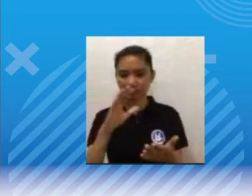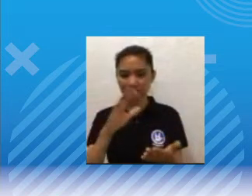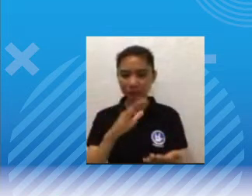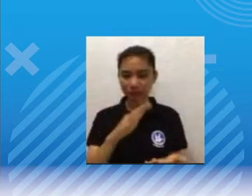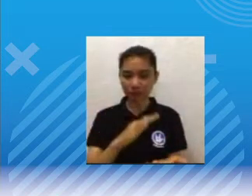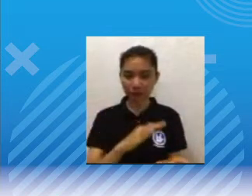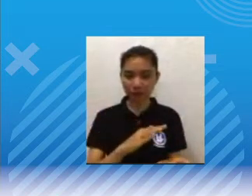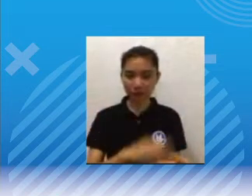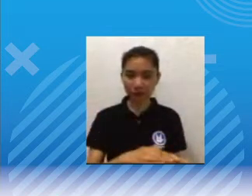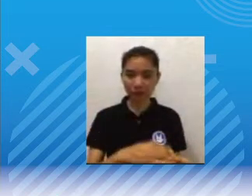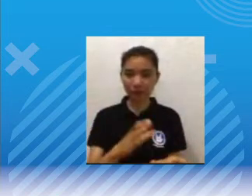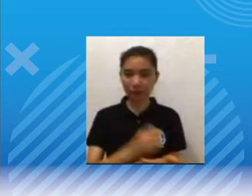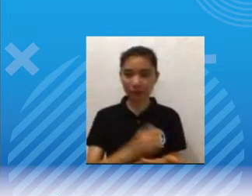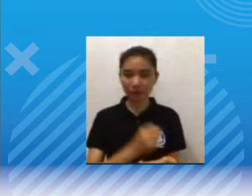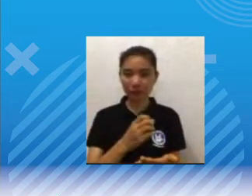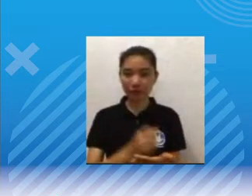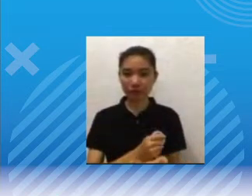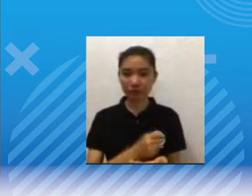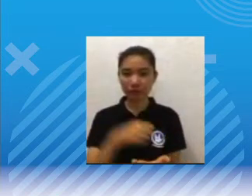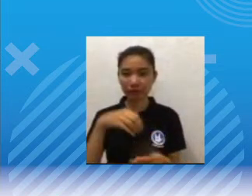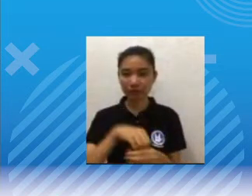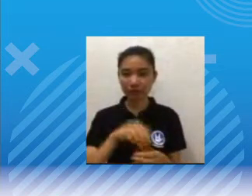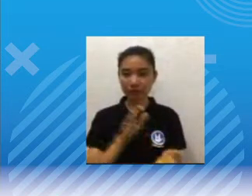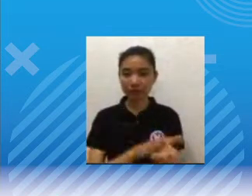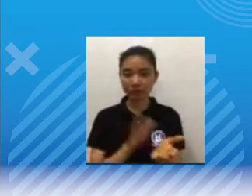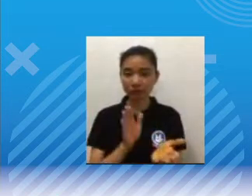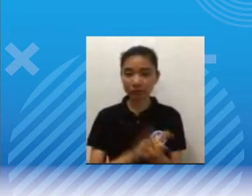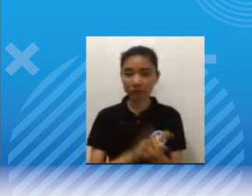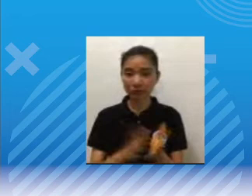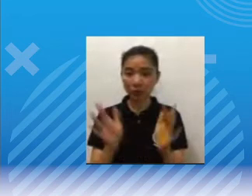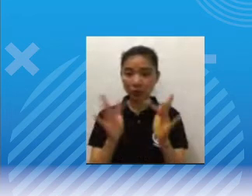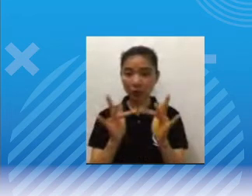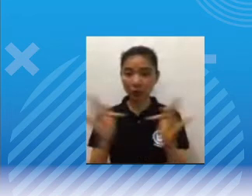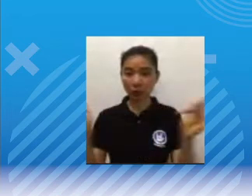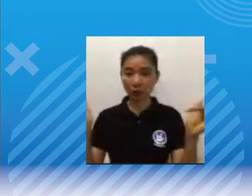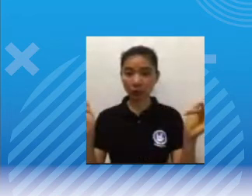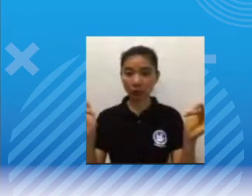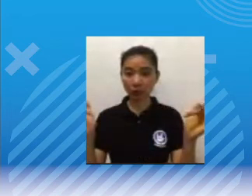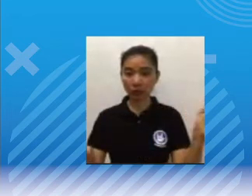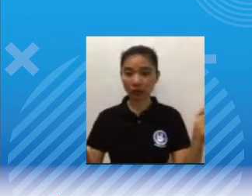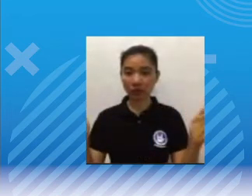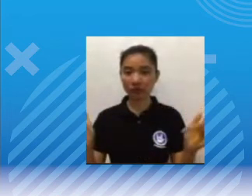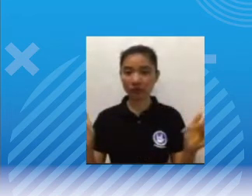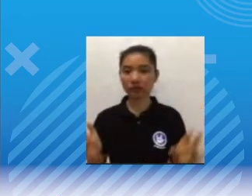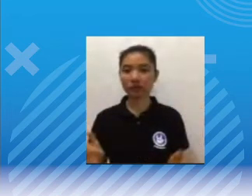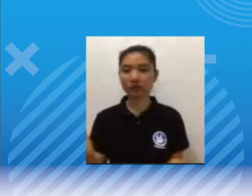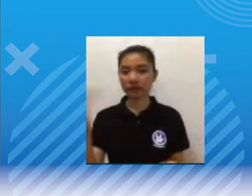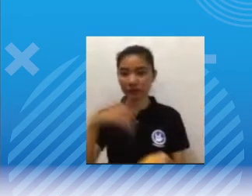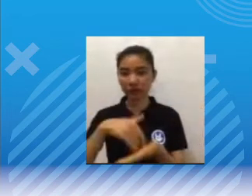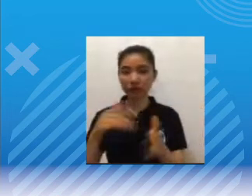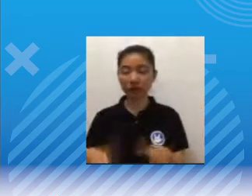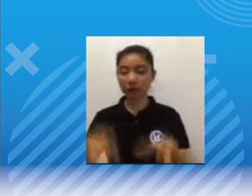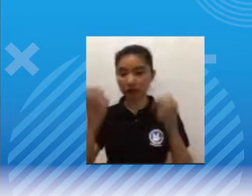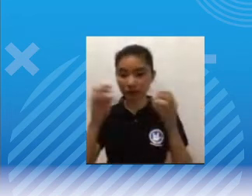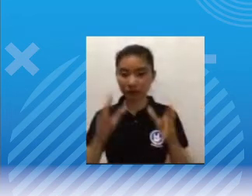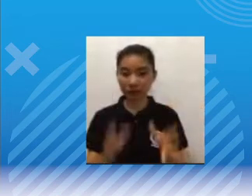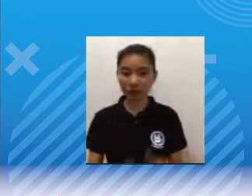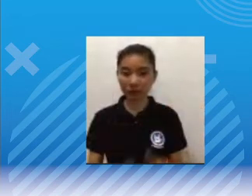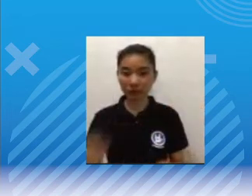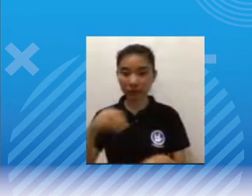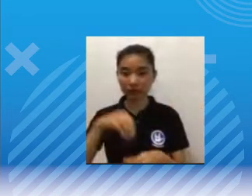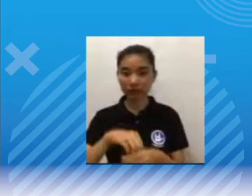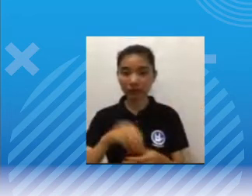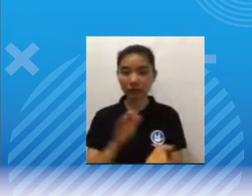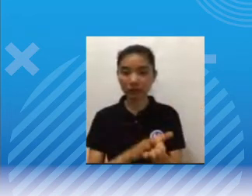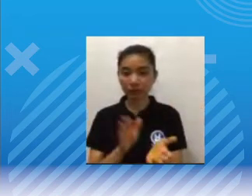operation ng schools kasi walang estudyante at walang mga guro sa loob ng paaralan. So kung pwede, itong mga financial resources na